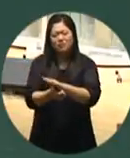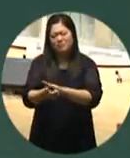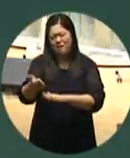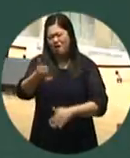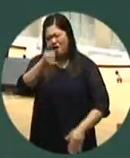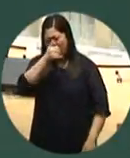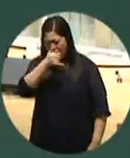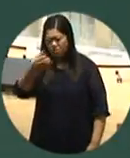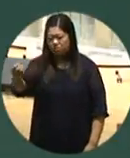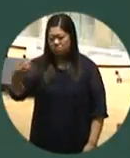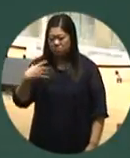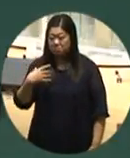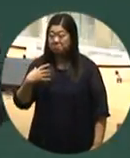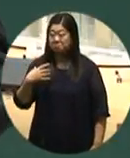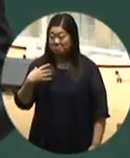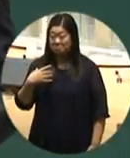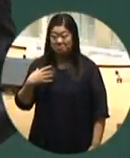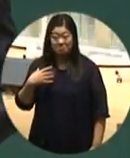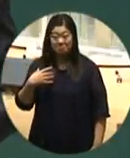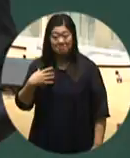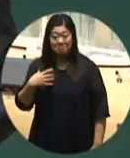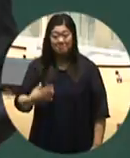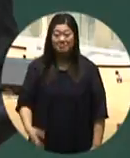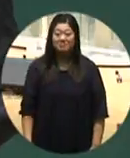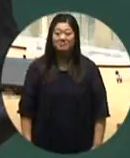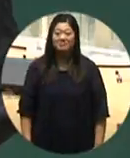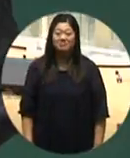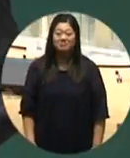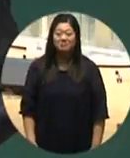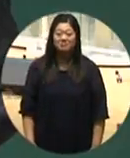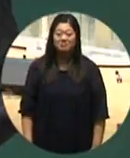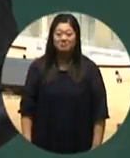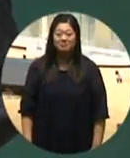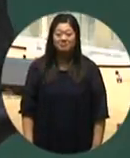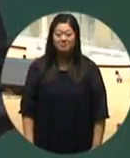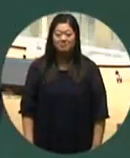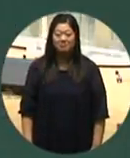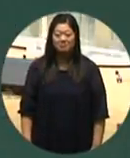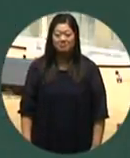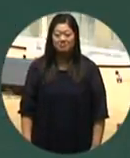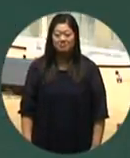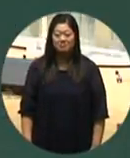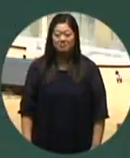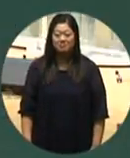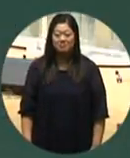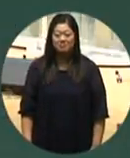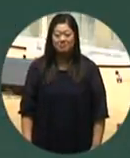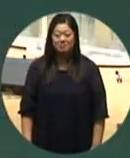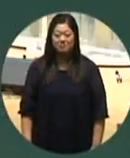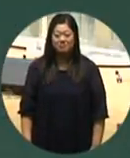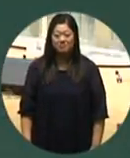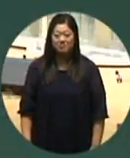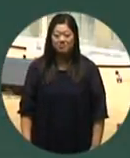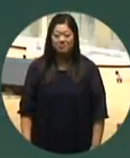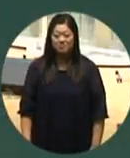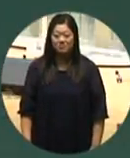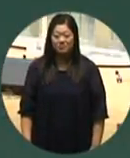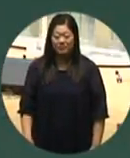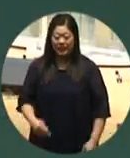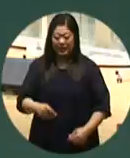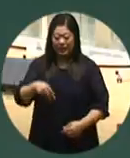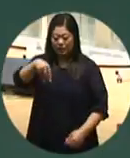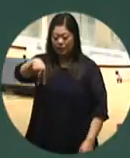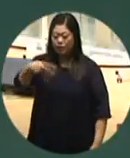places, there are evangelists who are preaching the gospel. 그렇구나. 이 의인 10명만 있어도